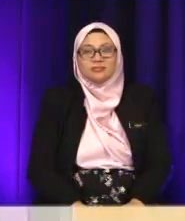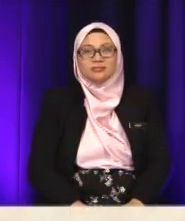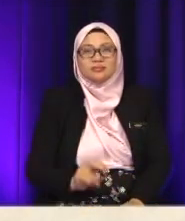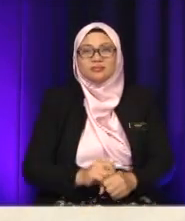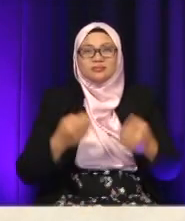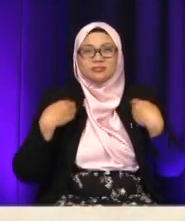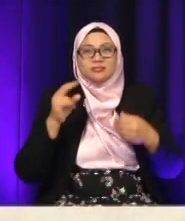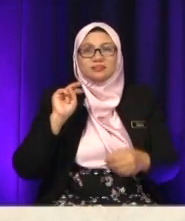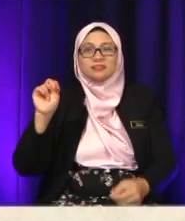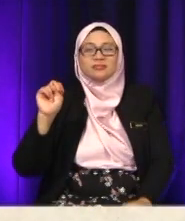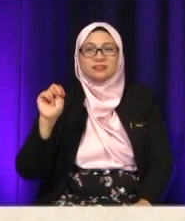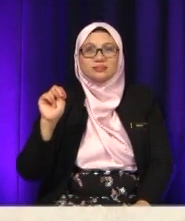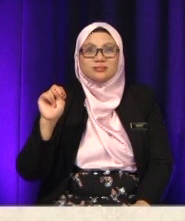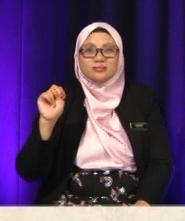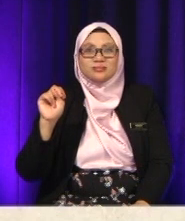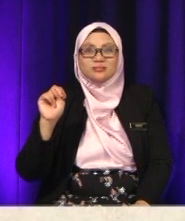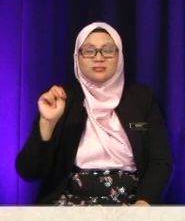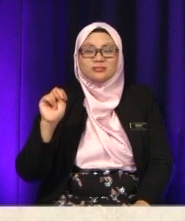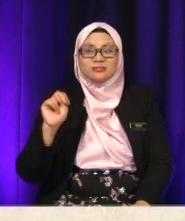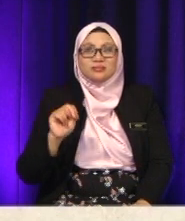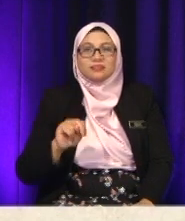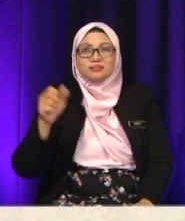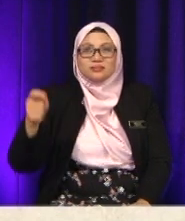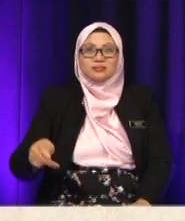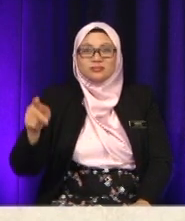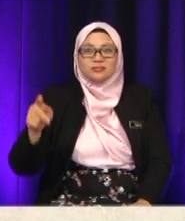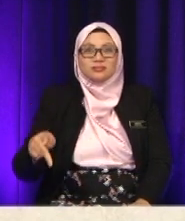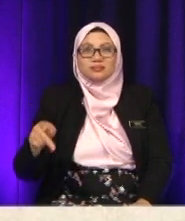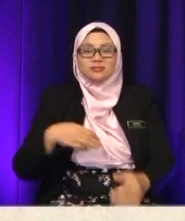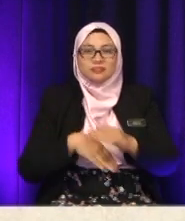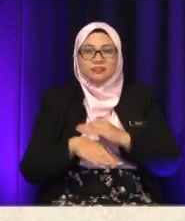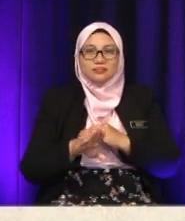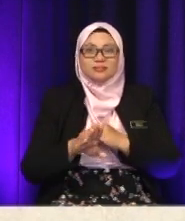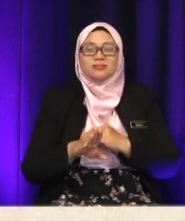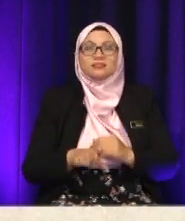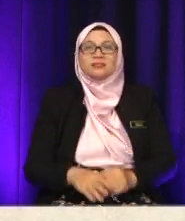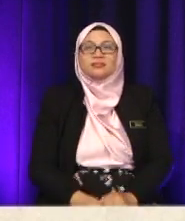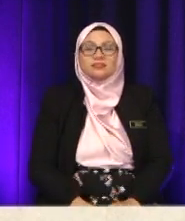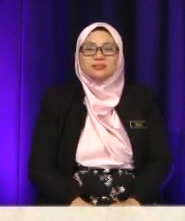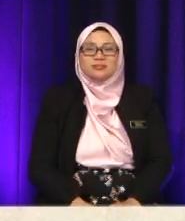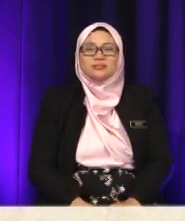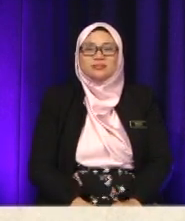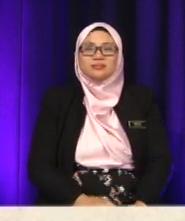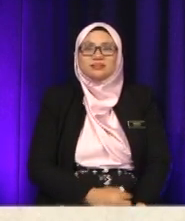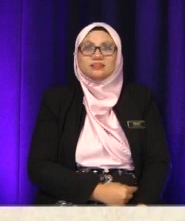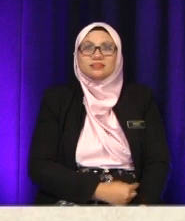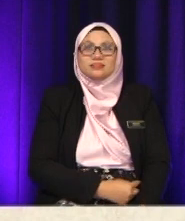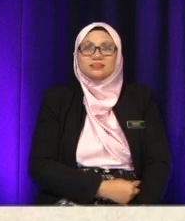nihnya gitu ya makanya dia pompa masuk balik ke tangki pompa masuk ke tangki oke terus lagi oke